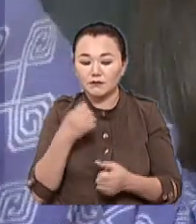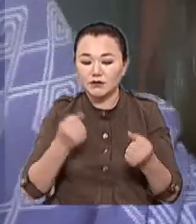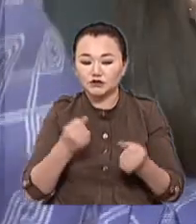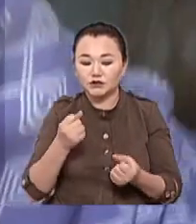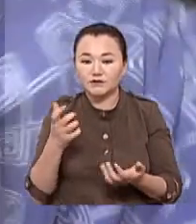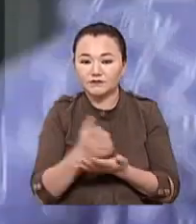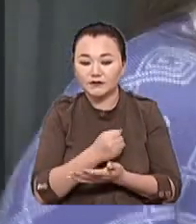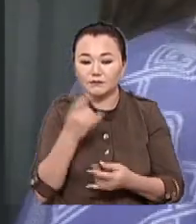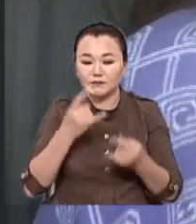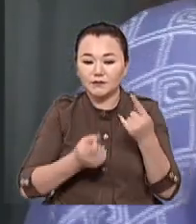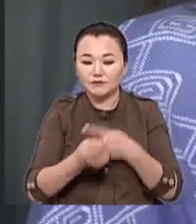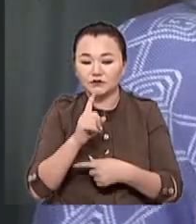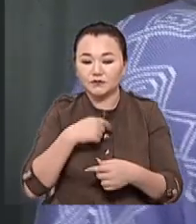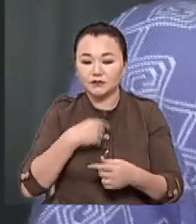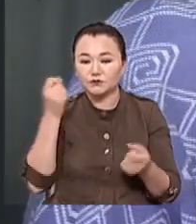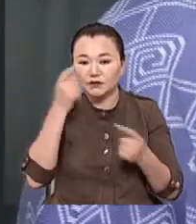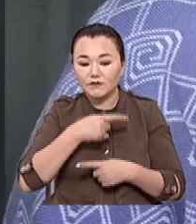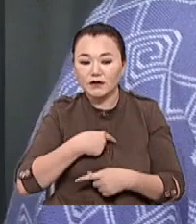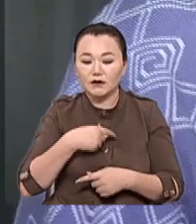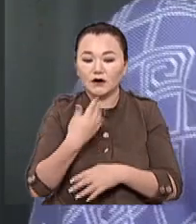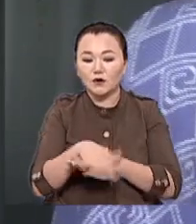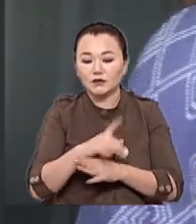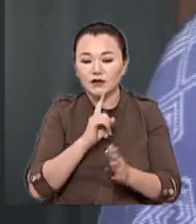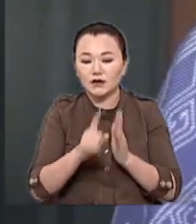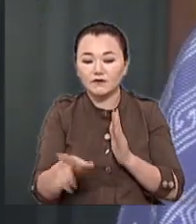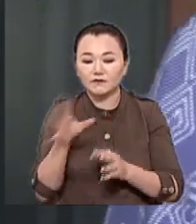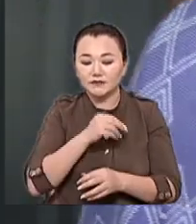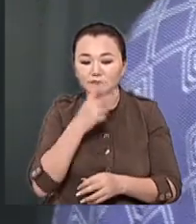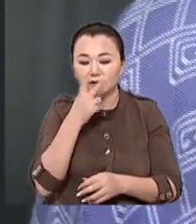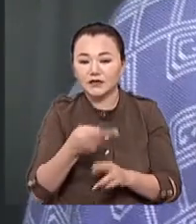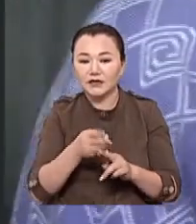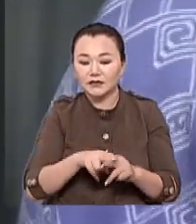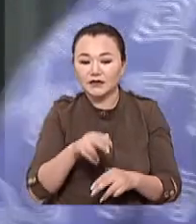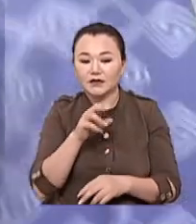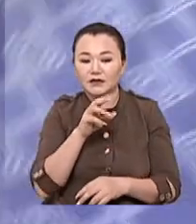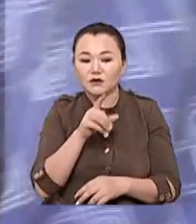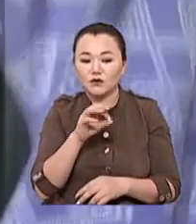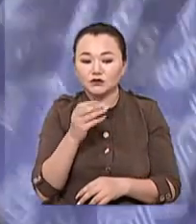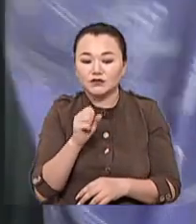появиться на телевизоре, да, чтобы нас узнавали, чтобы мы ходили там по улицам и все говорили, вау, смотрите, это Гоша с Аней.